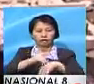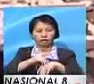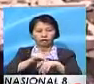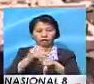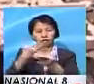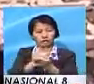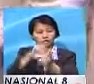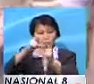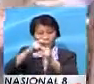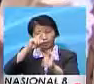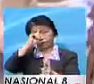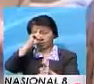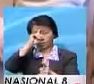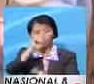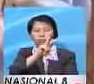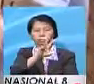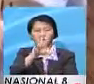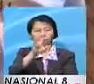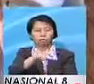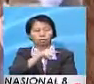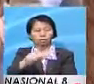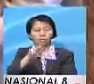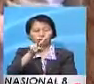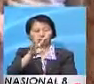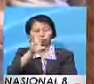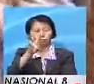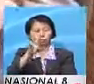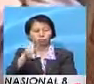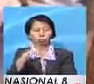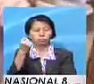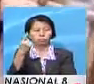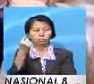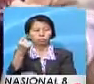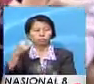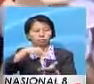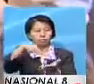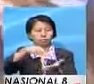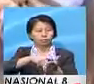Delhi India pada 25 hingga 27 November